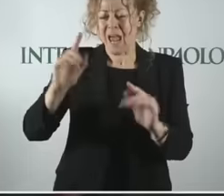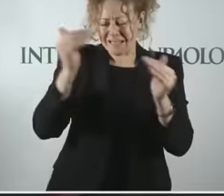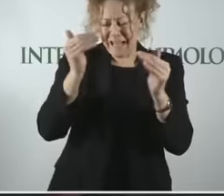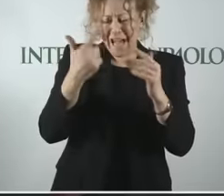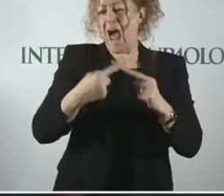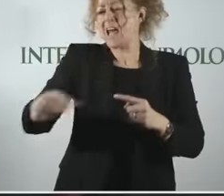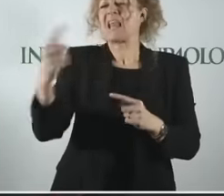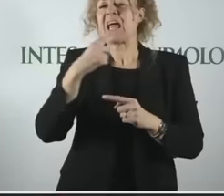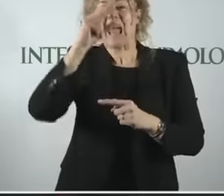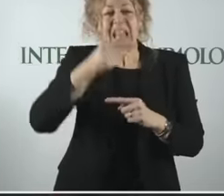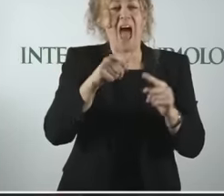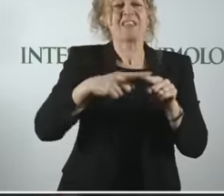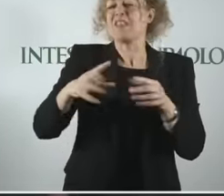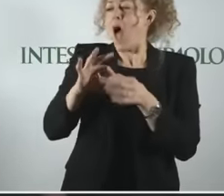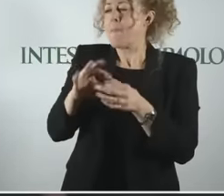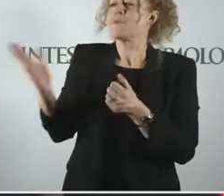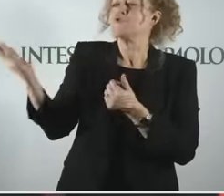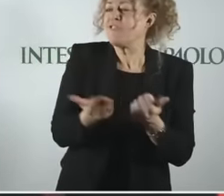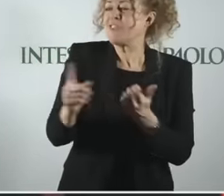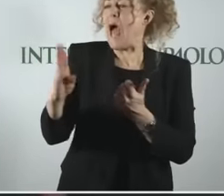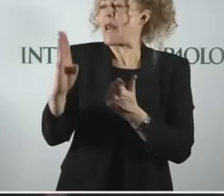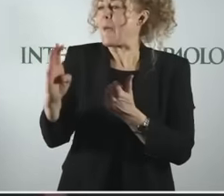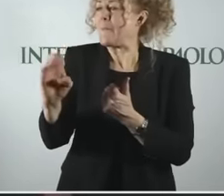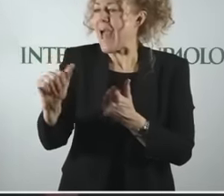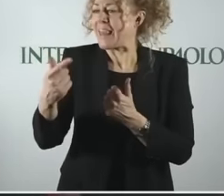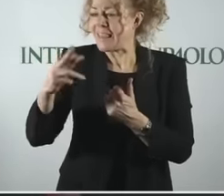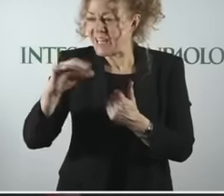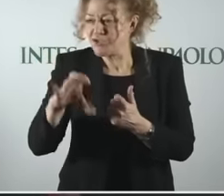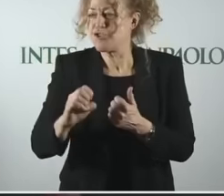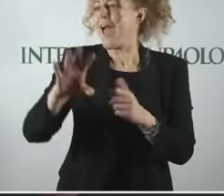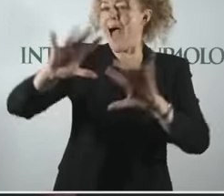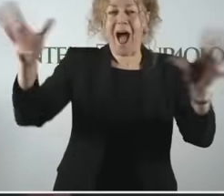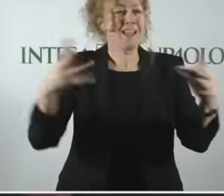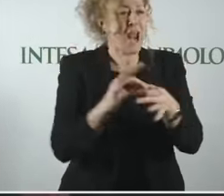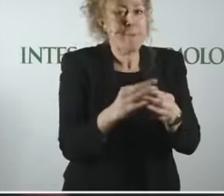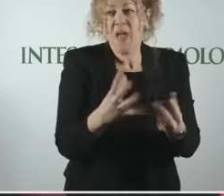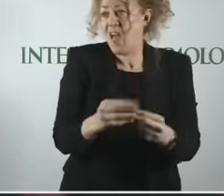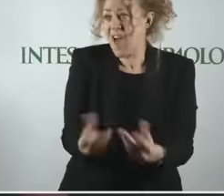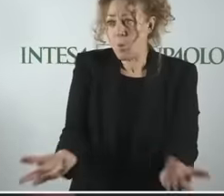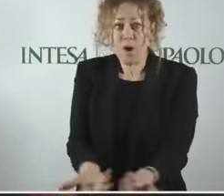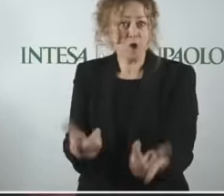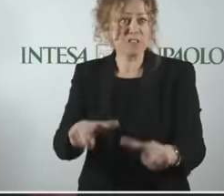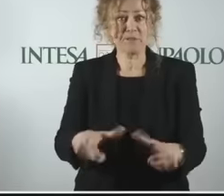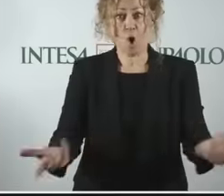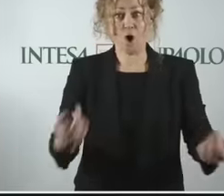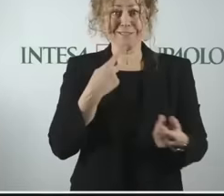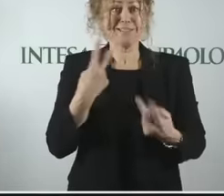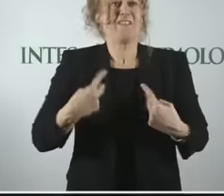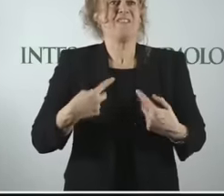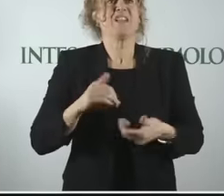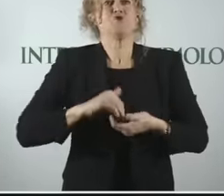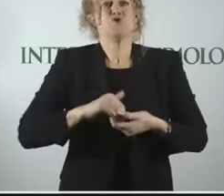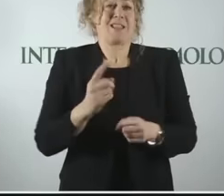e gli amici Quando invitavano Beatrice e le altre qualche cosa dovevano fare comunque e e la vita di società era una cosa importante